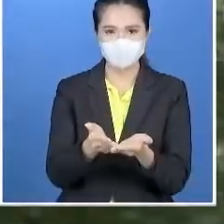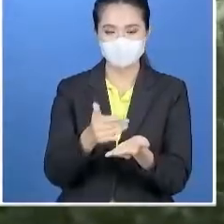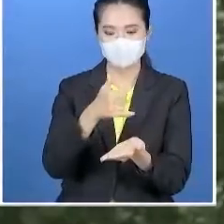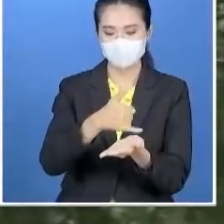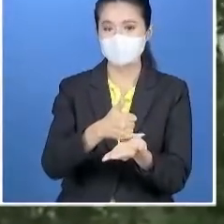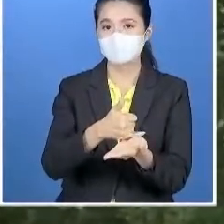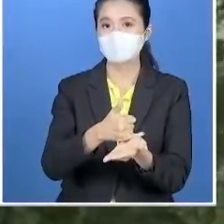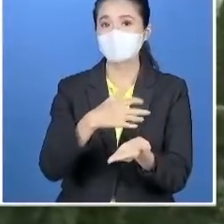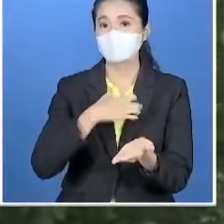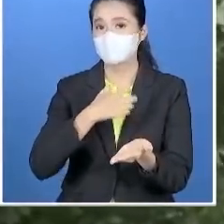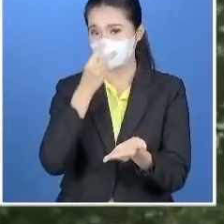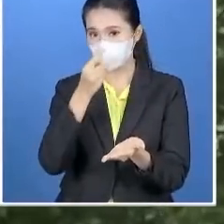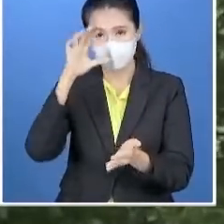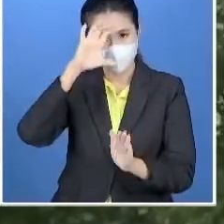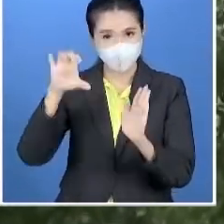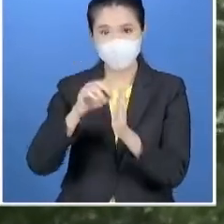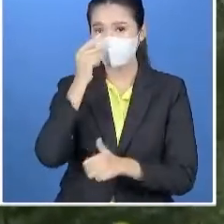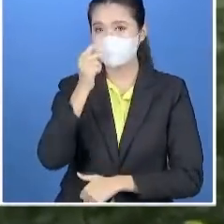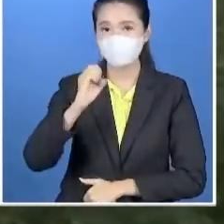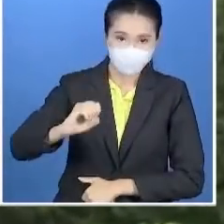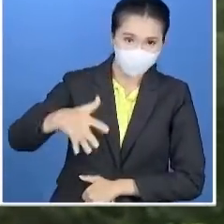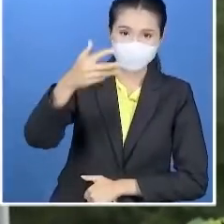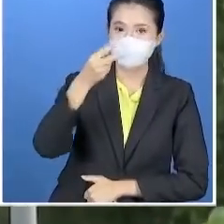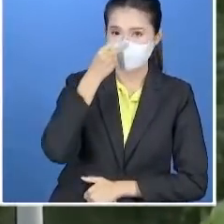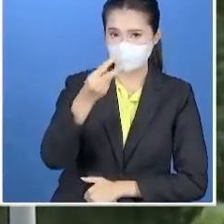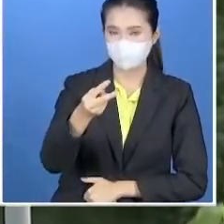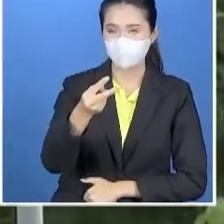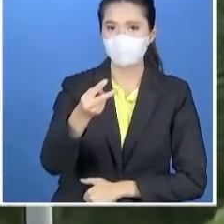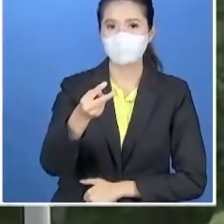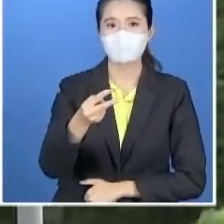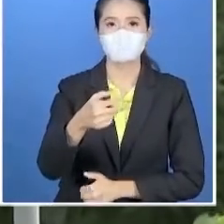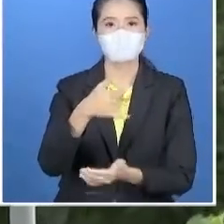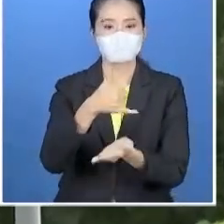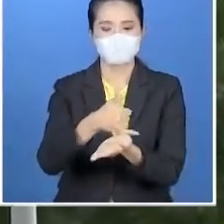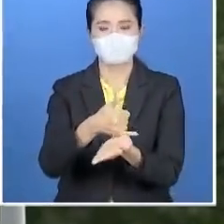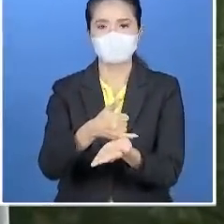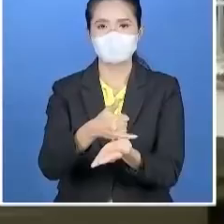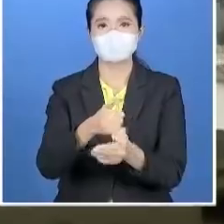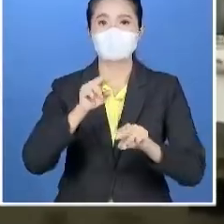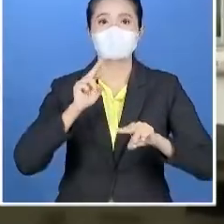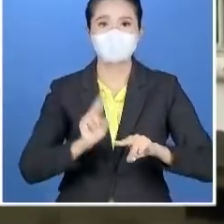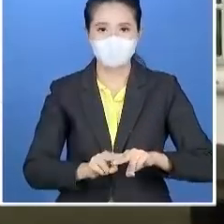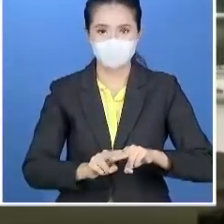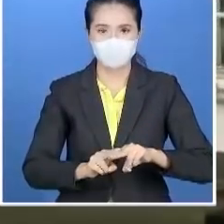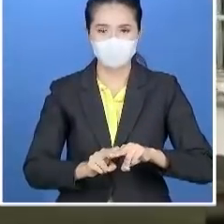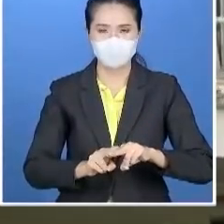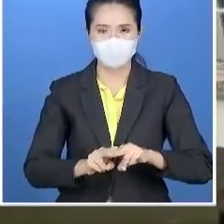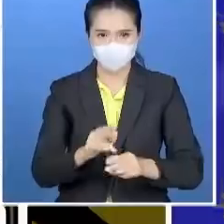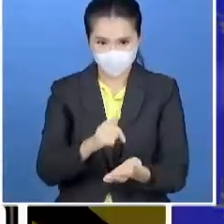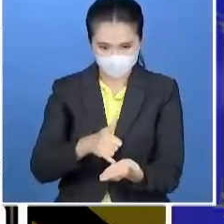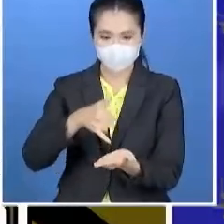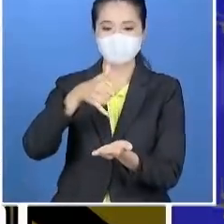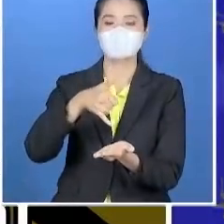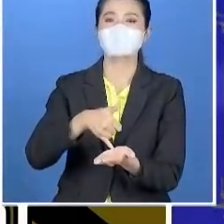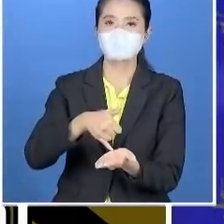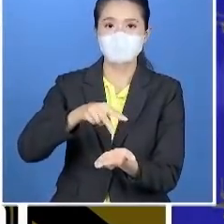อยากให้ทีมงานลองเปิดภาพให้ดูนะฮะคือจังหวะนั้นเนี่ยคนที่ยืนอยู่ท้ายเรือก็นั่งลงแล้วก็ยืนขึ้น